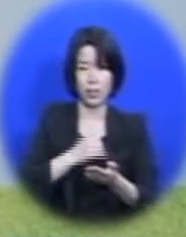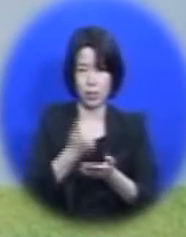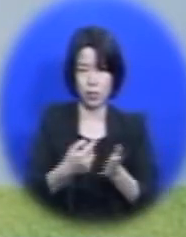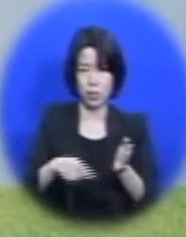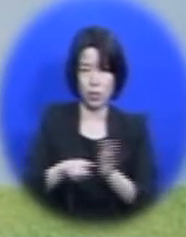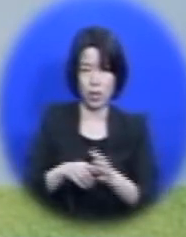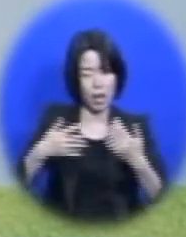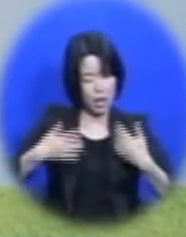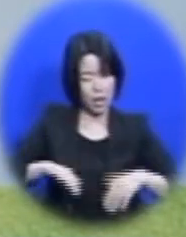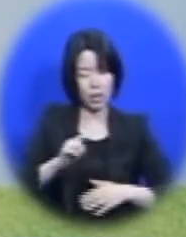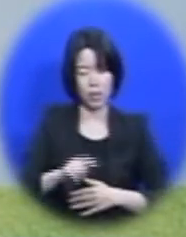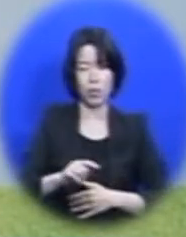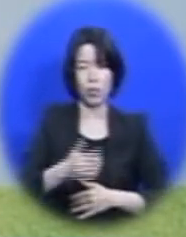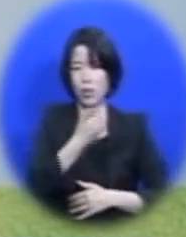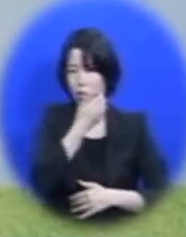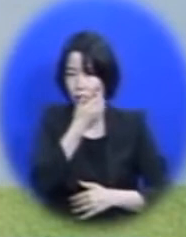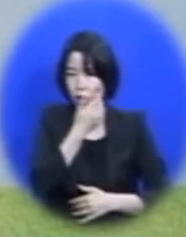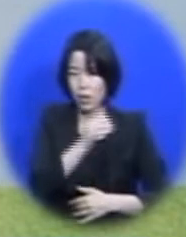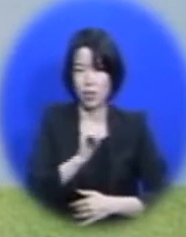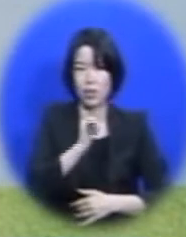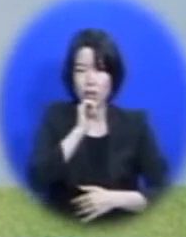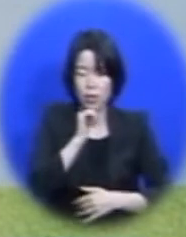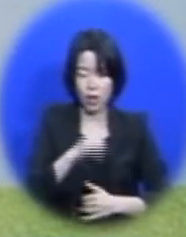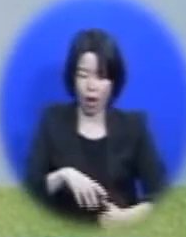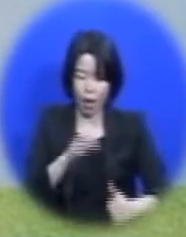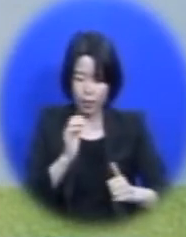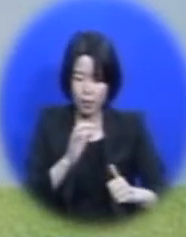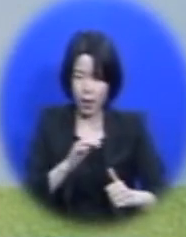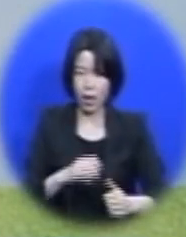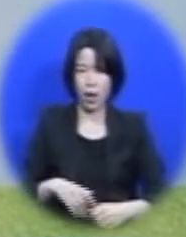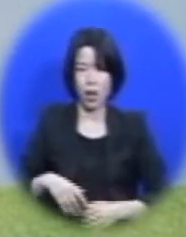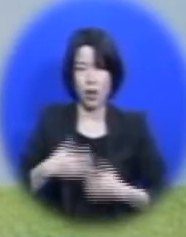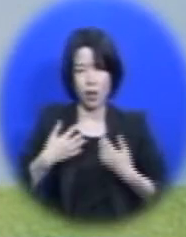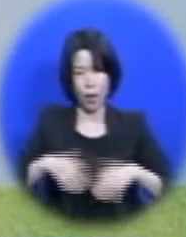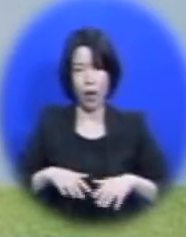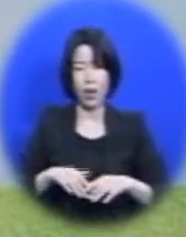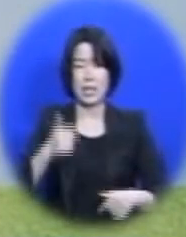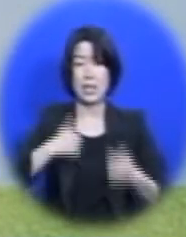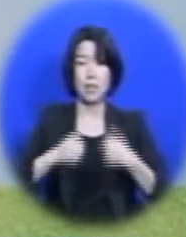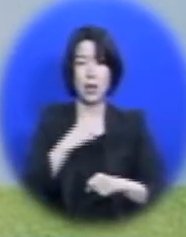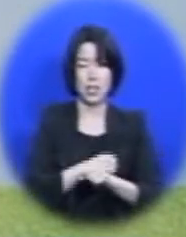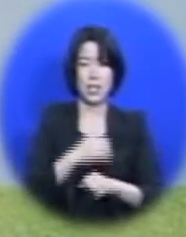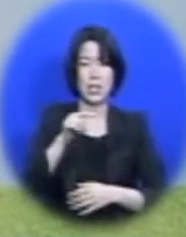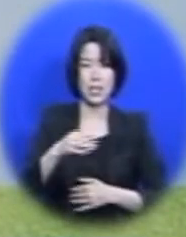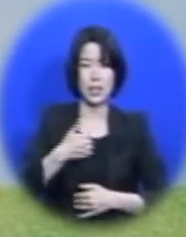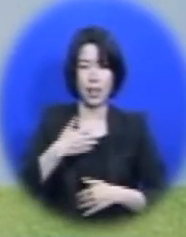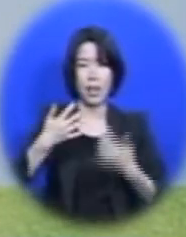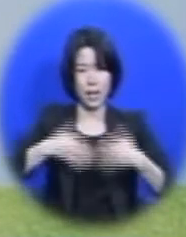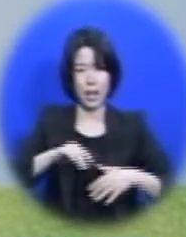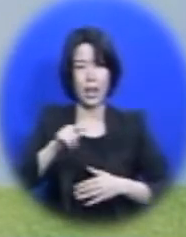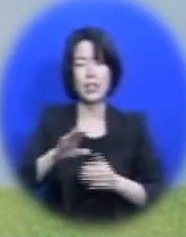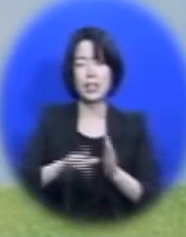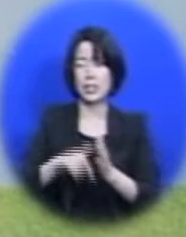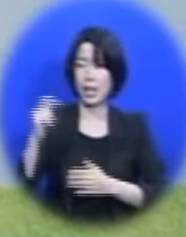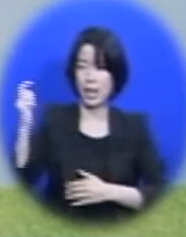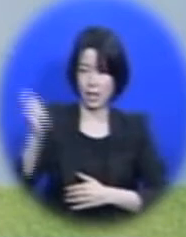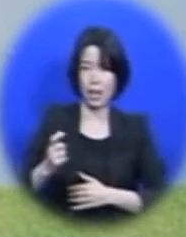것들과 능력과 궁핍과 박해와 곤고를 기뻐하노니 이는 내가 약한 그때의